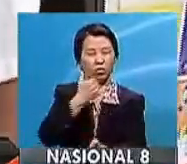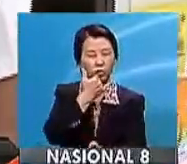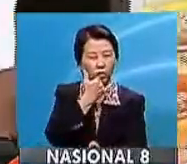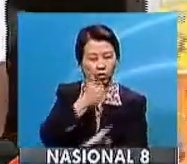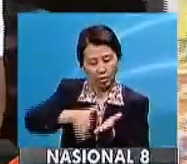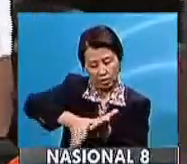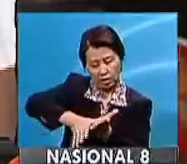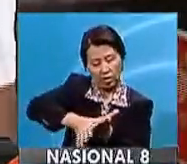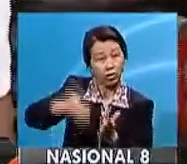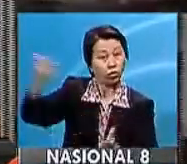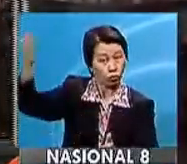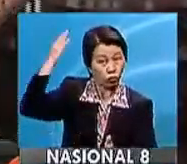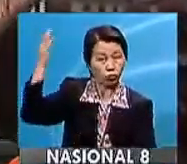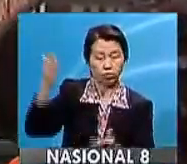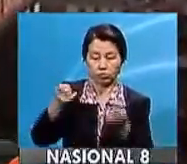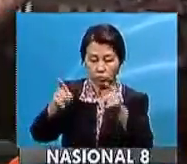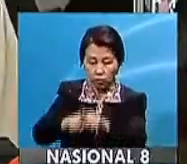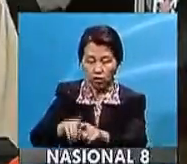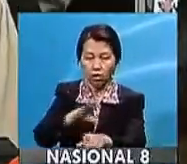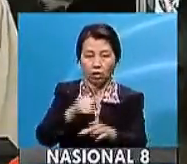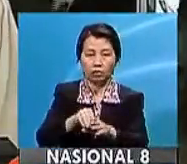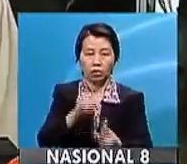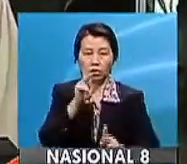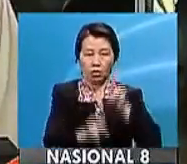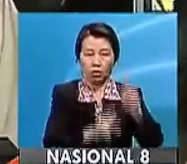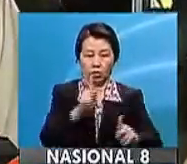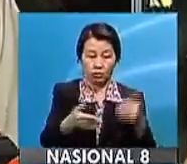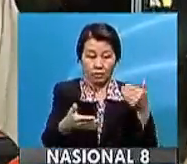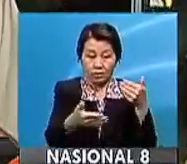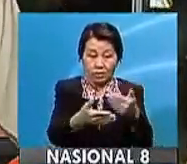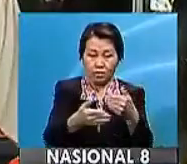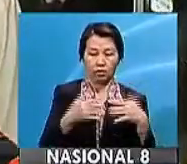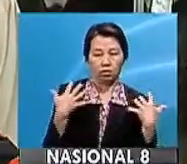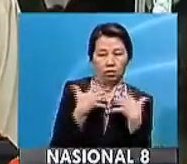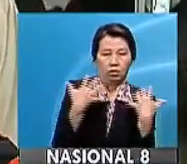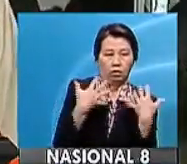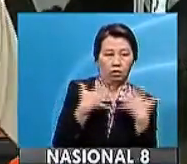dadah lampau kejadian terut menyebabkan penduduk berdekatan